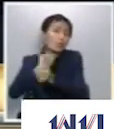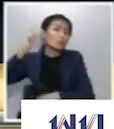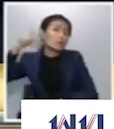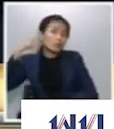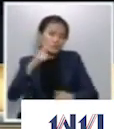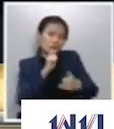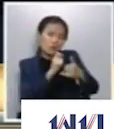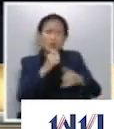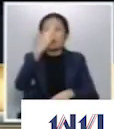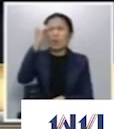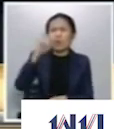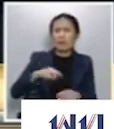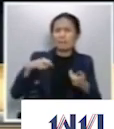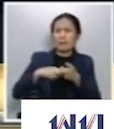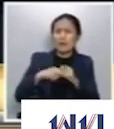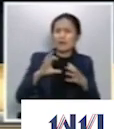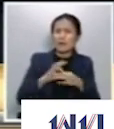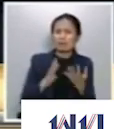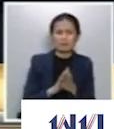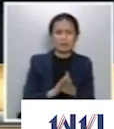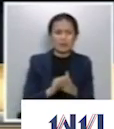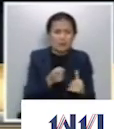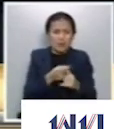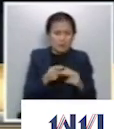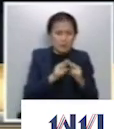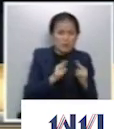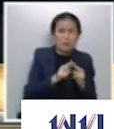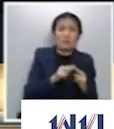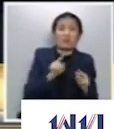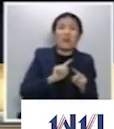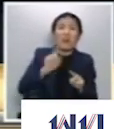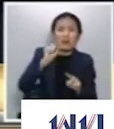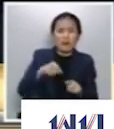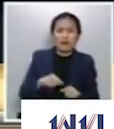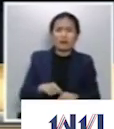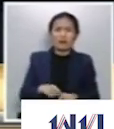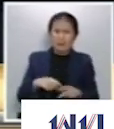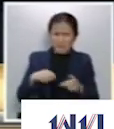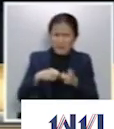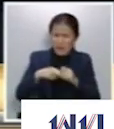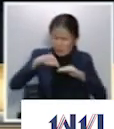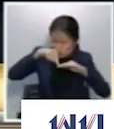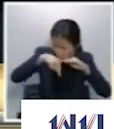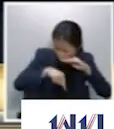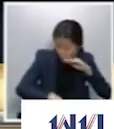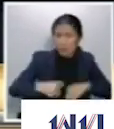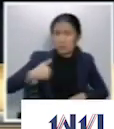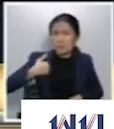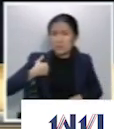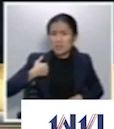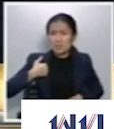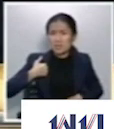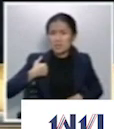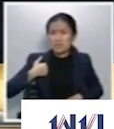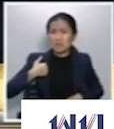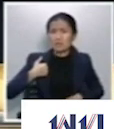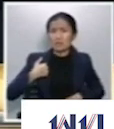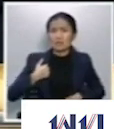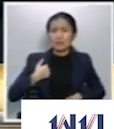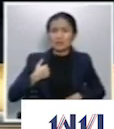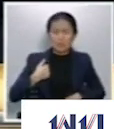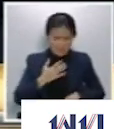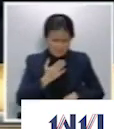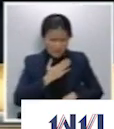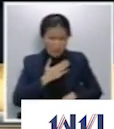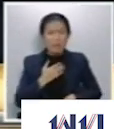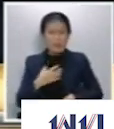ฉพาะเป็นเรื่องที่ละเอียดอ่อนกับเพศของผู้หญิงเด็กสตรีและเยาวชนเราเรียกร้องพนักงานสอบสวนหญิงเ